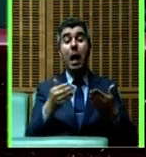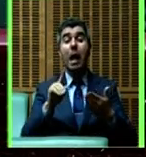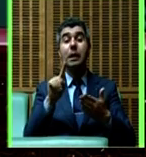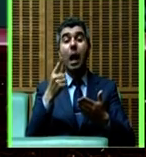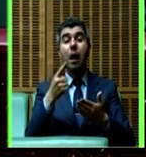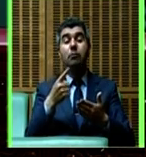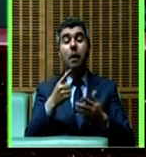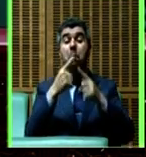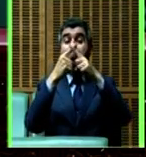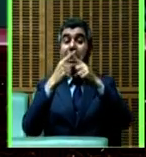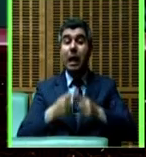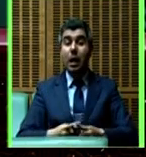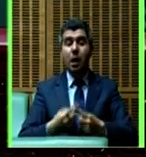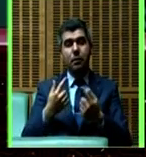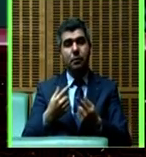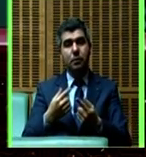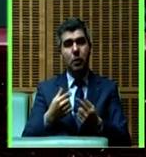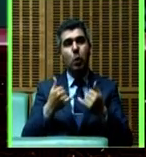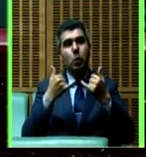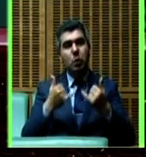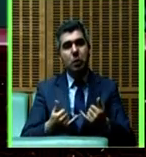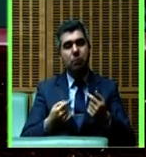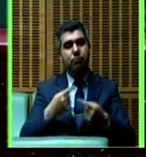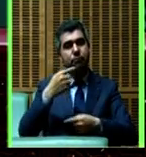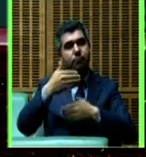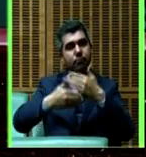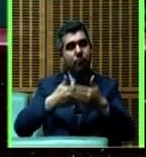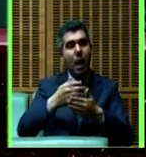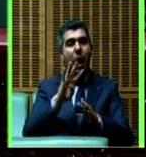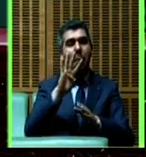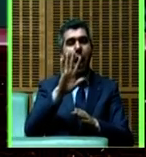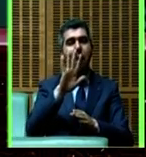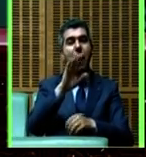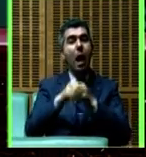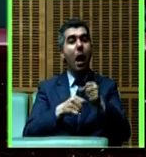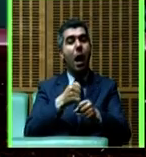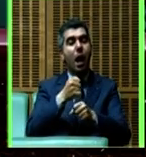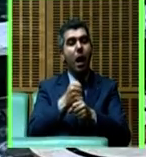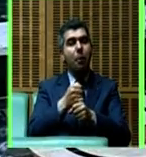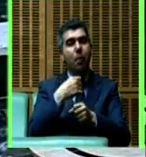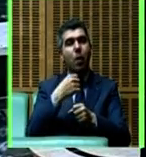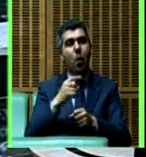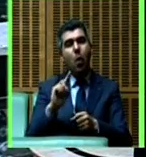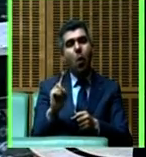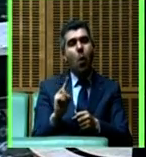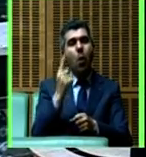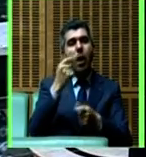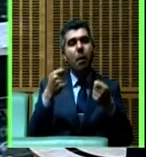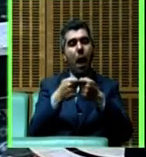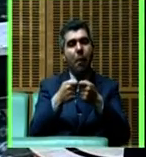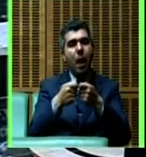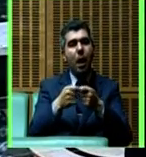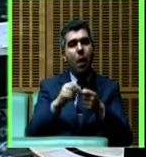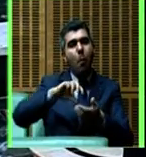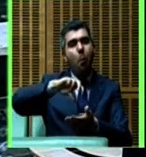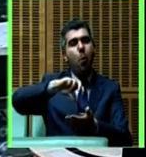نبداوه الان، شرعنا فيه، سياخذ مدى ديال واحد 4-5 سنوات لكي نحصل على اول قطرات من الغاز الطبيعي